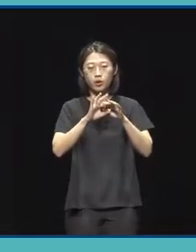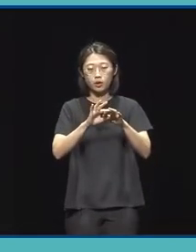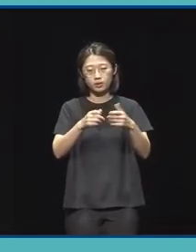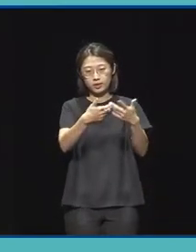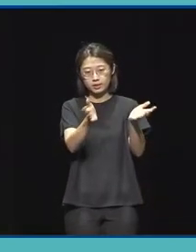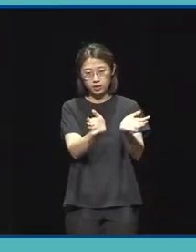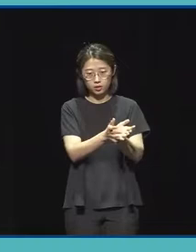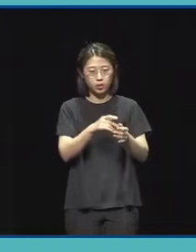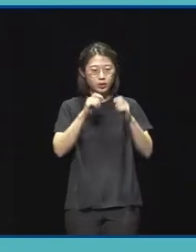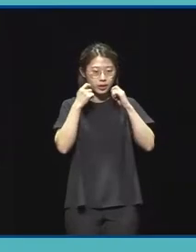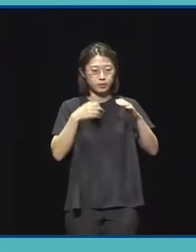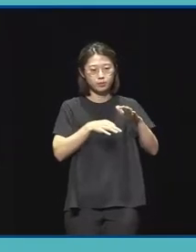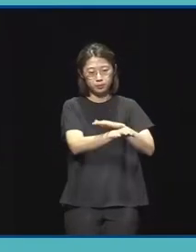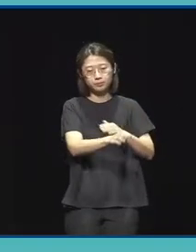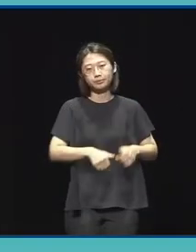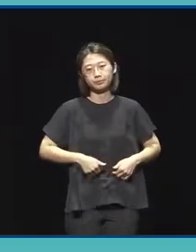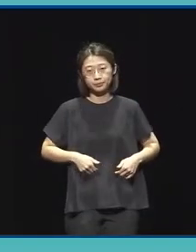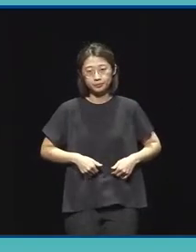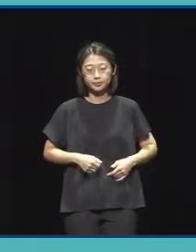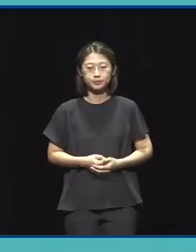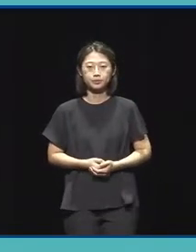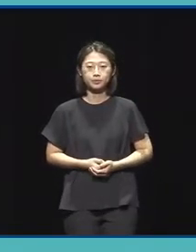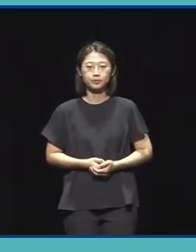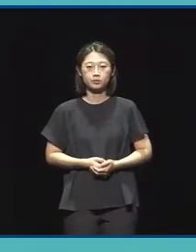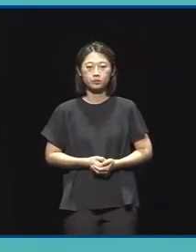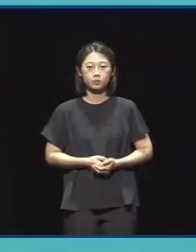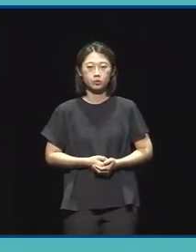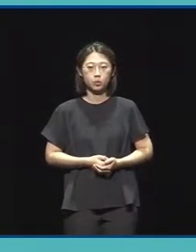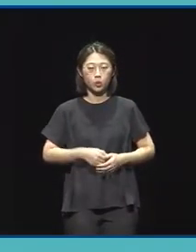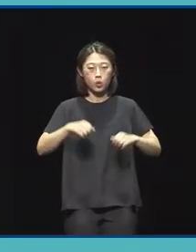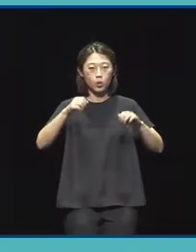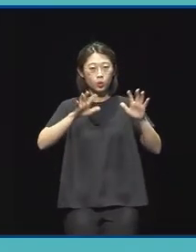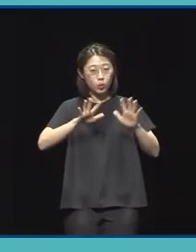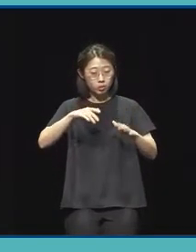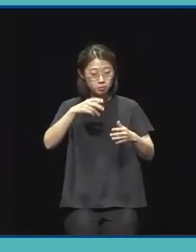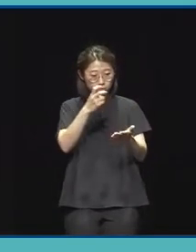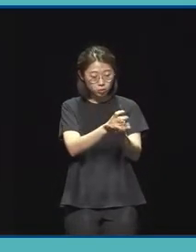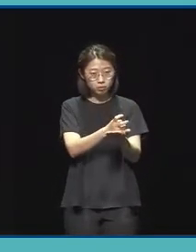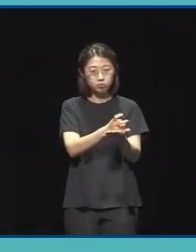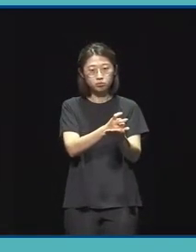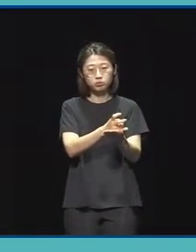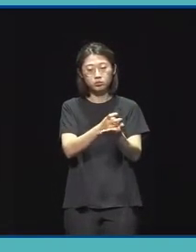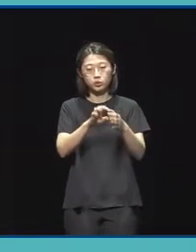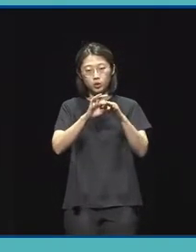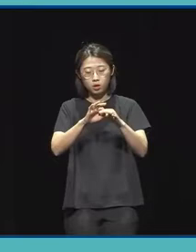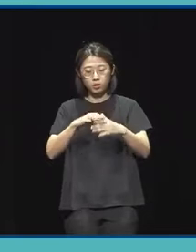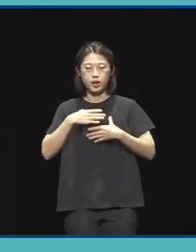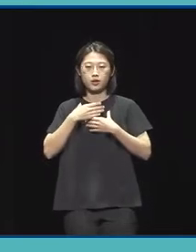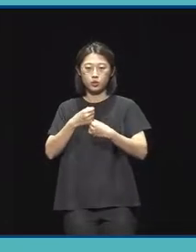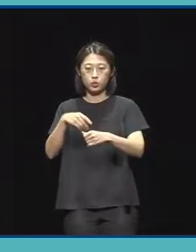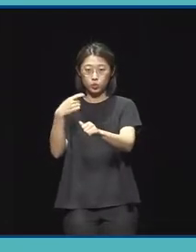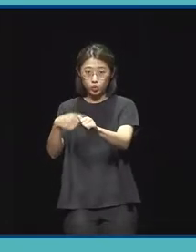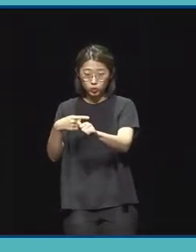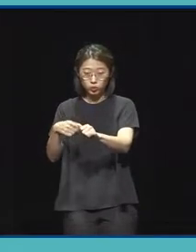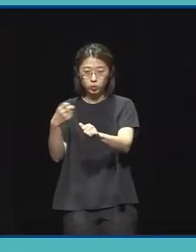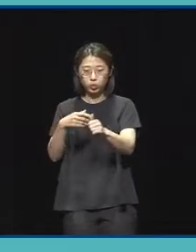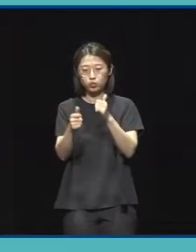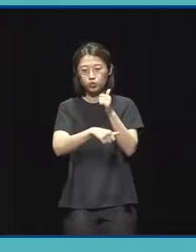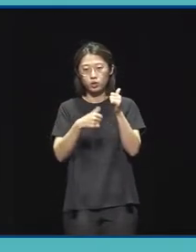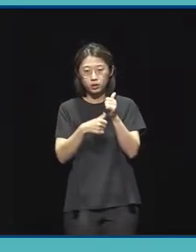단체에서 자부담하여야 합니다. 또한 공연법과 동법 시행령에 따른 안전교육과 위원회가